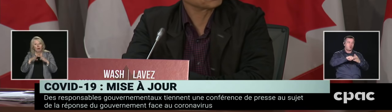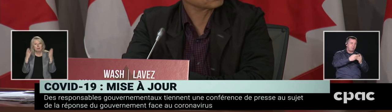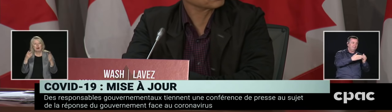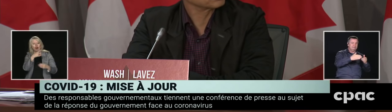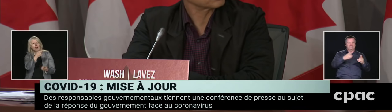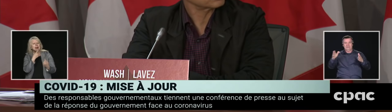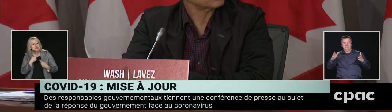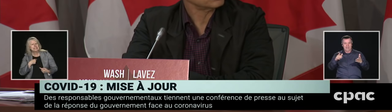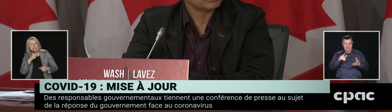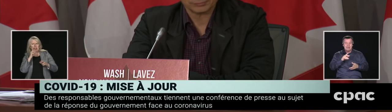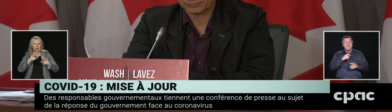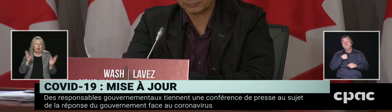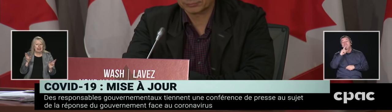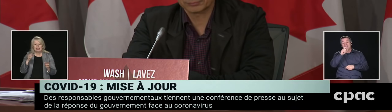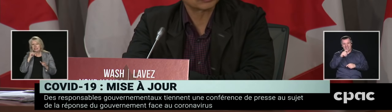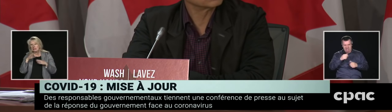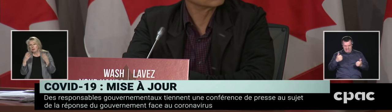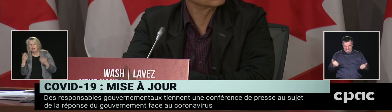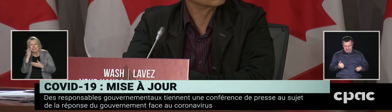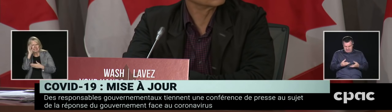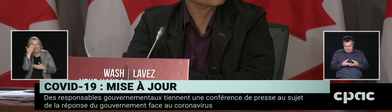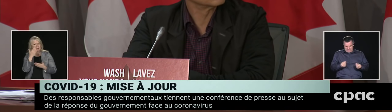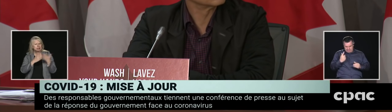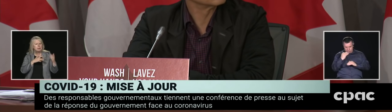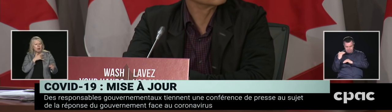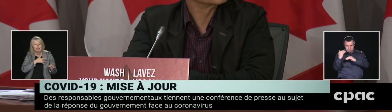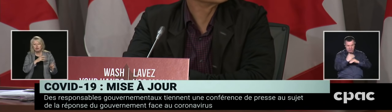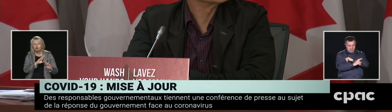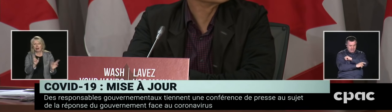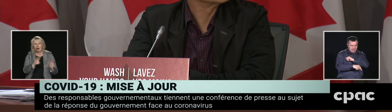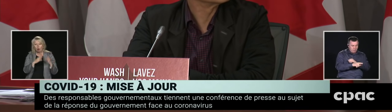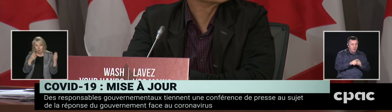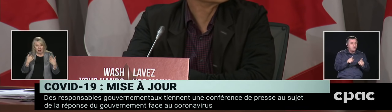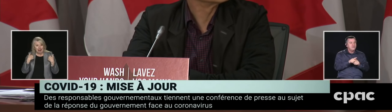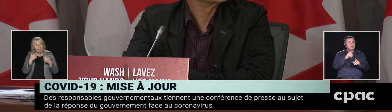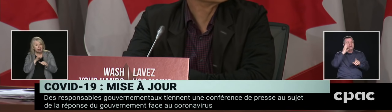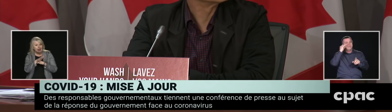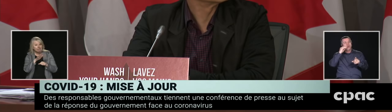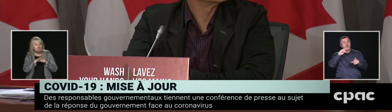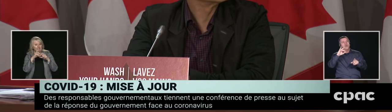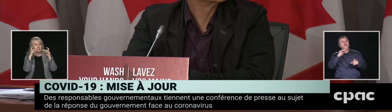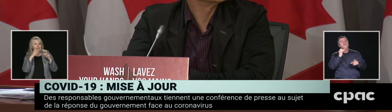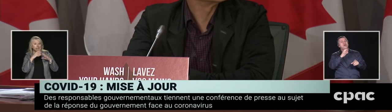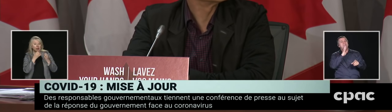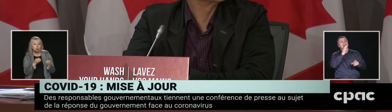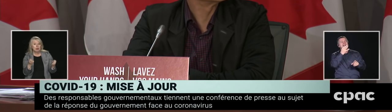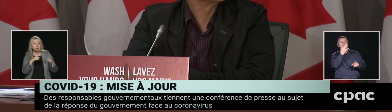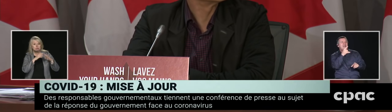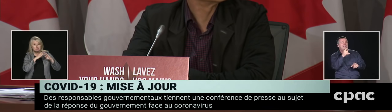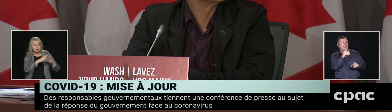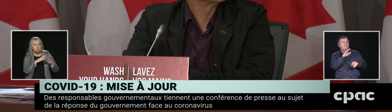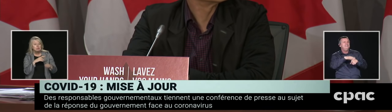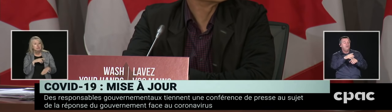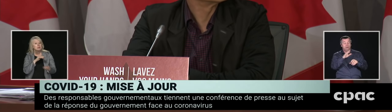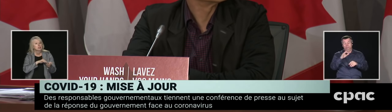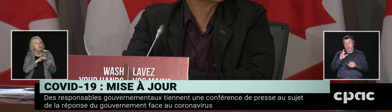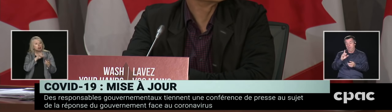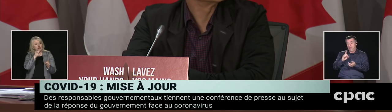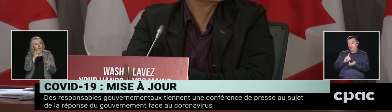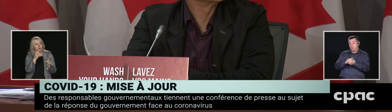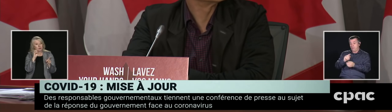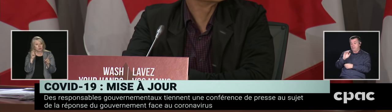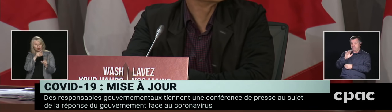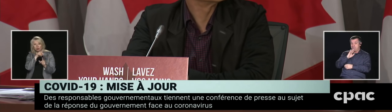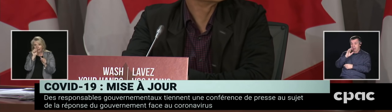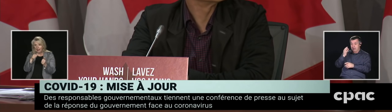les gens? Et, M. Njoo, j'aimerais vous entendre en français sur l'immunité collective. Mme Tam en a parlé, mais en français, est-ce que c'est quelque chose